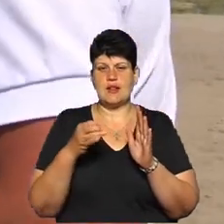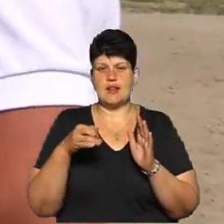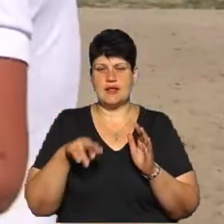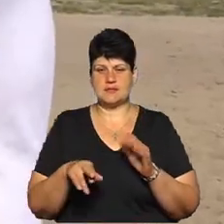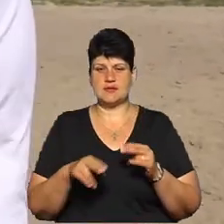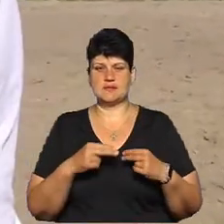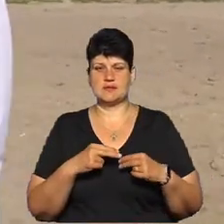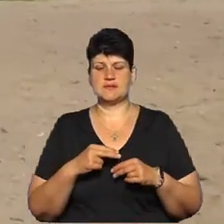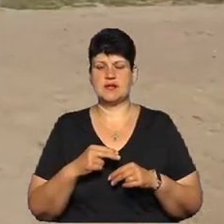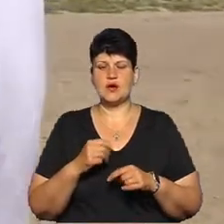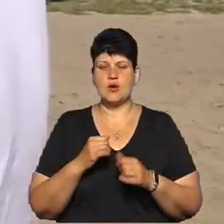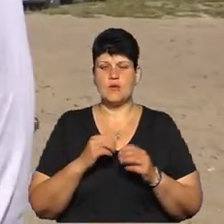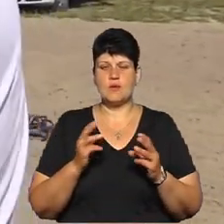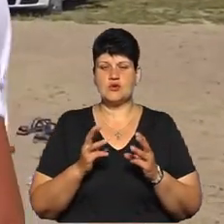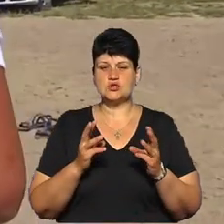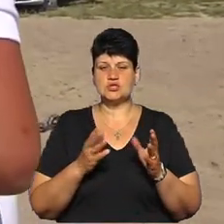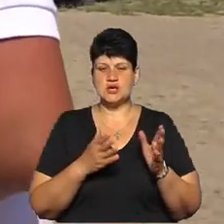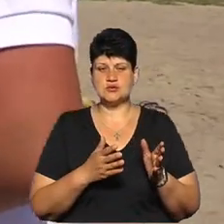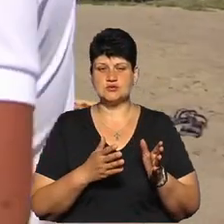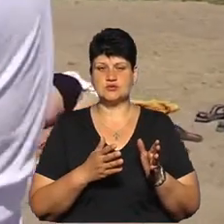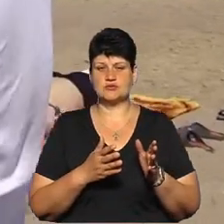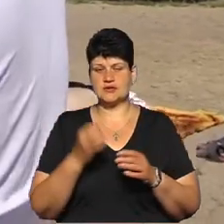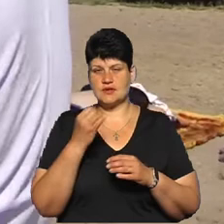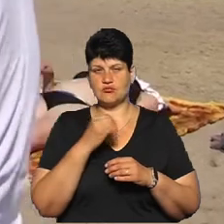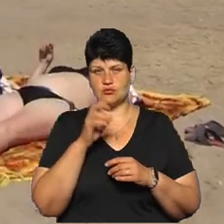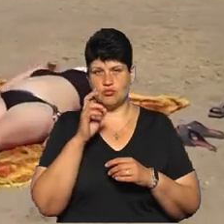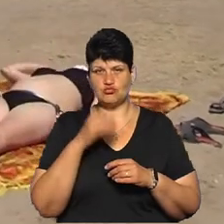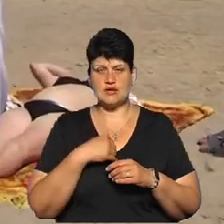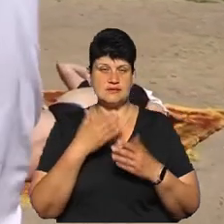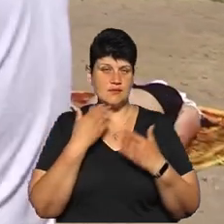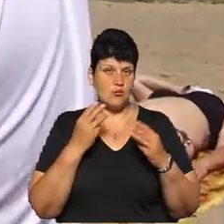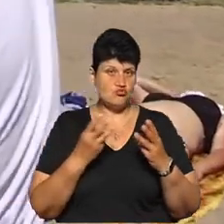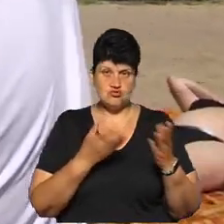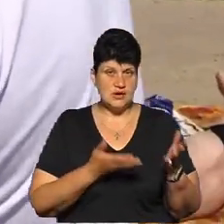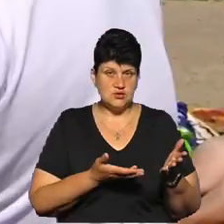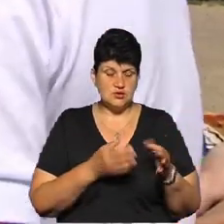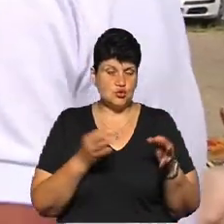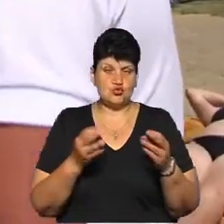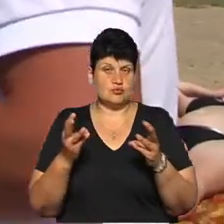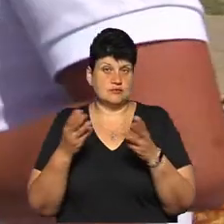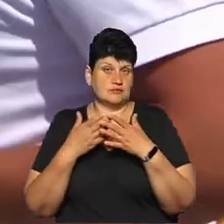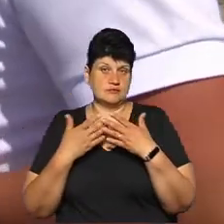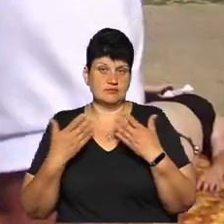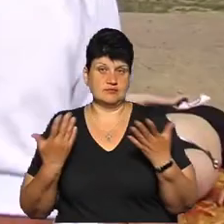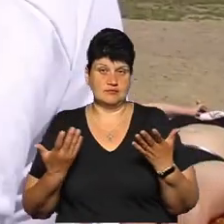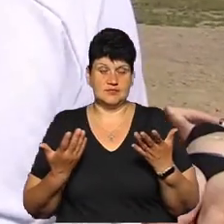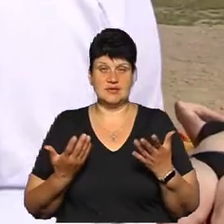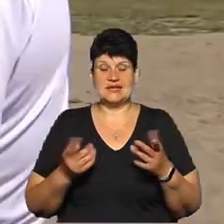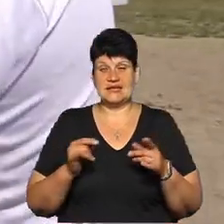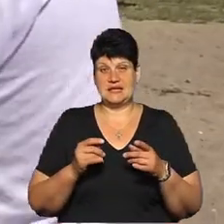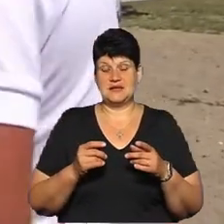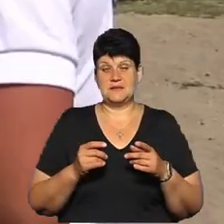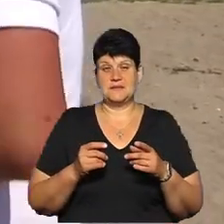МПО пожежного. Вони зараз, дякувати Богу, немає в нас пожежі, нічого не горить. Я залучив до такої